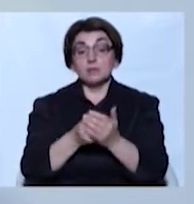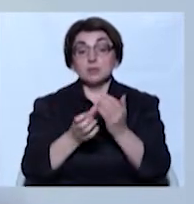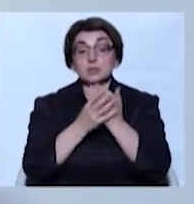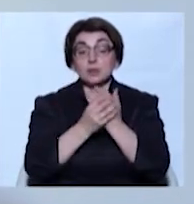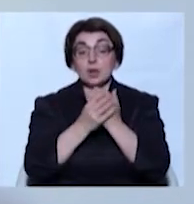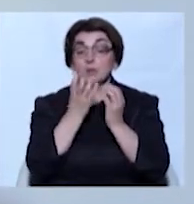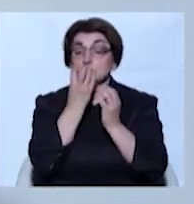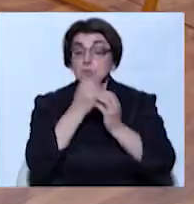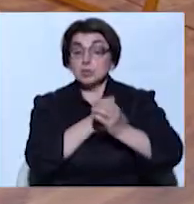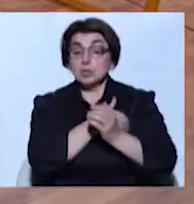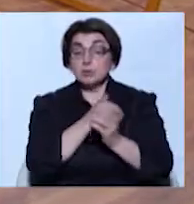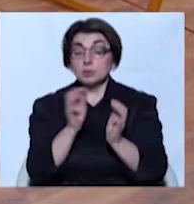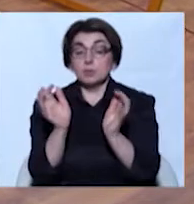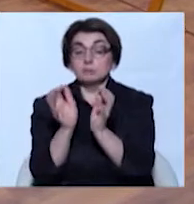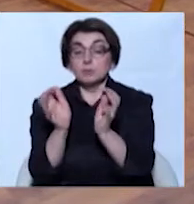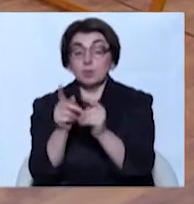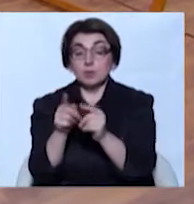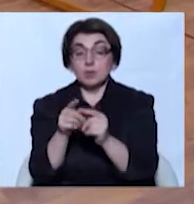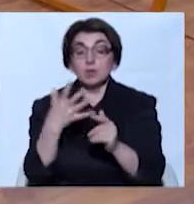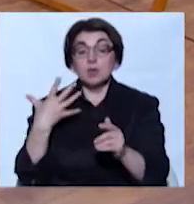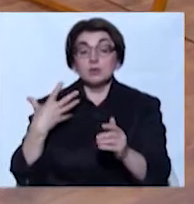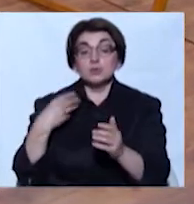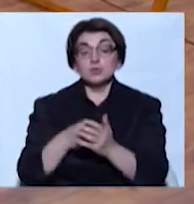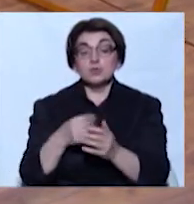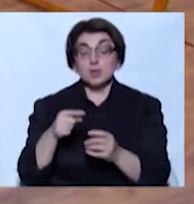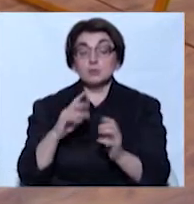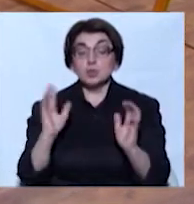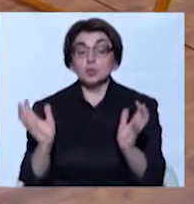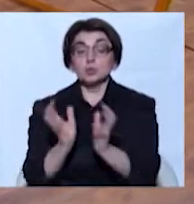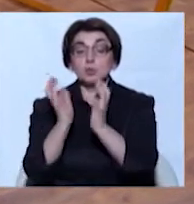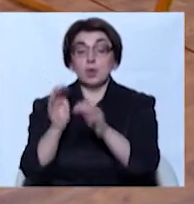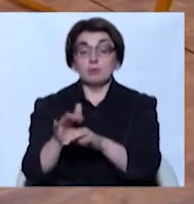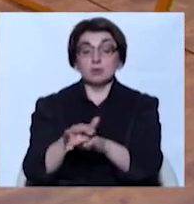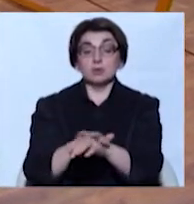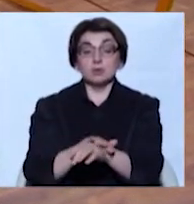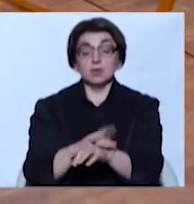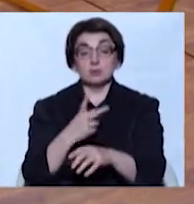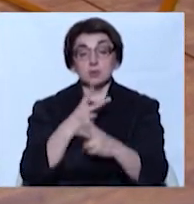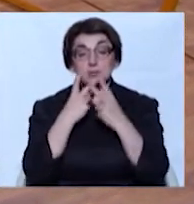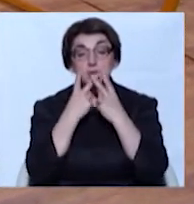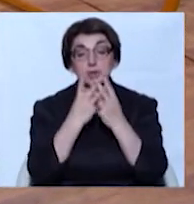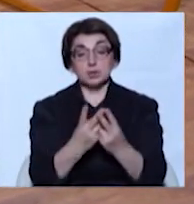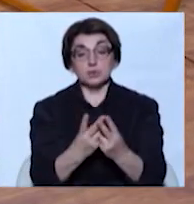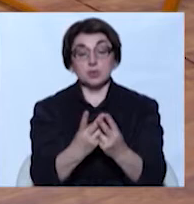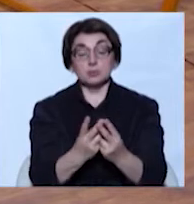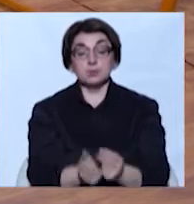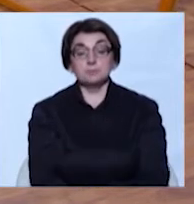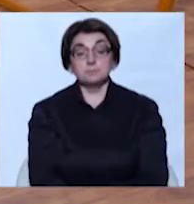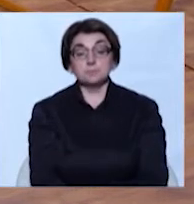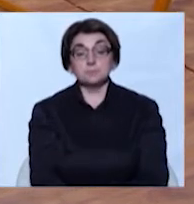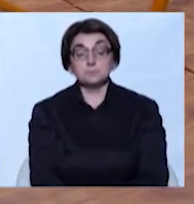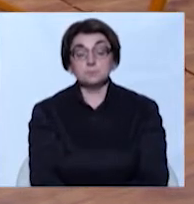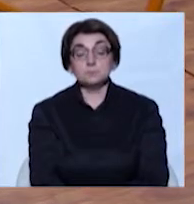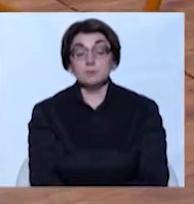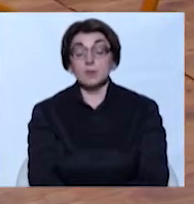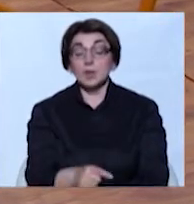კვერცხებს, ჩეკავენ ბარტყებს, რომლებსაც საკმაოდ დიდხანს ზრუნავენ. მე თქვენ ახლა გიჩვენებთ